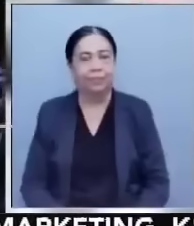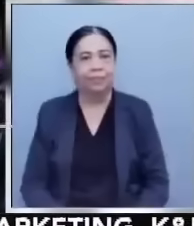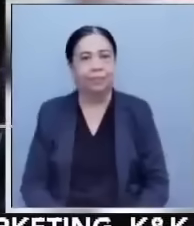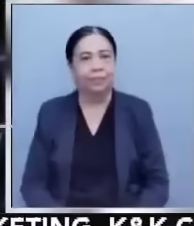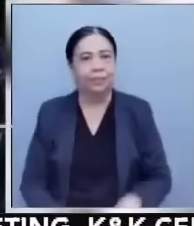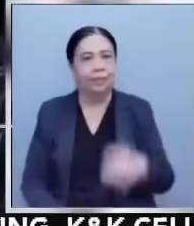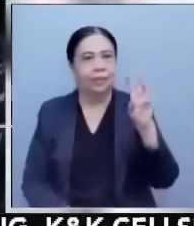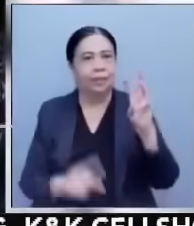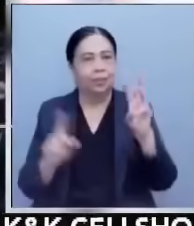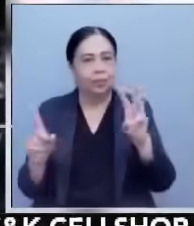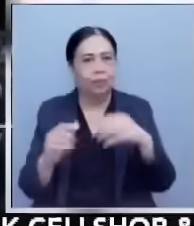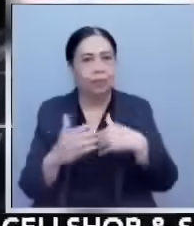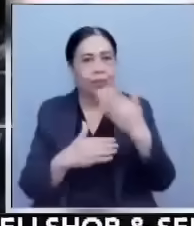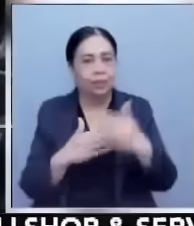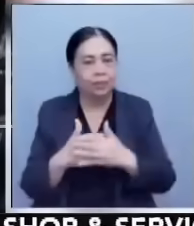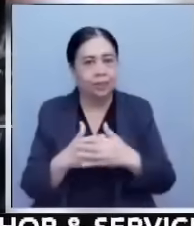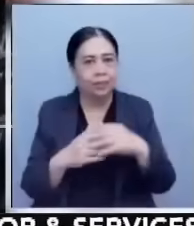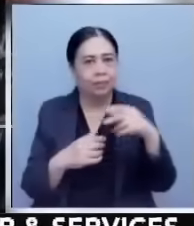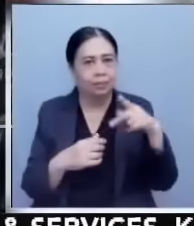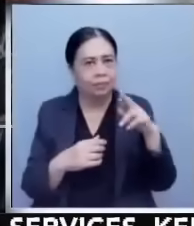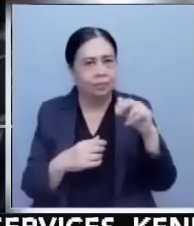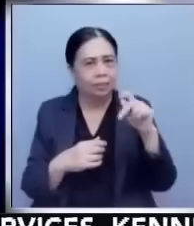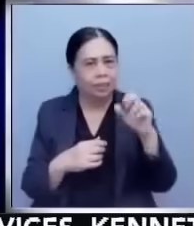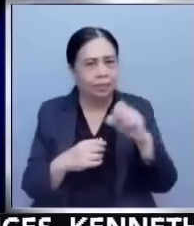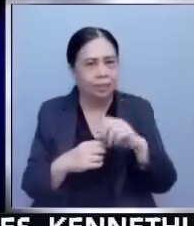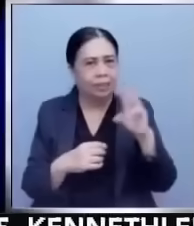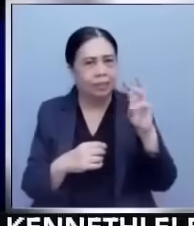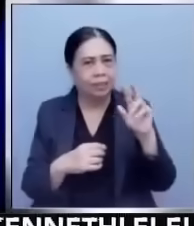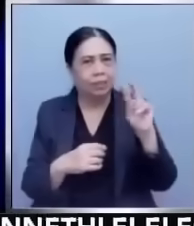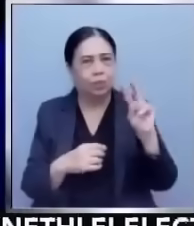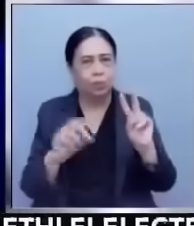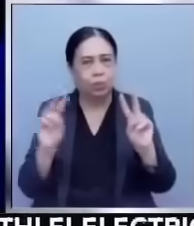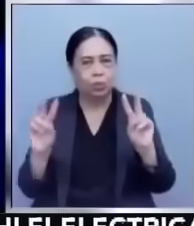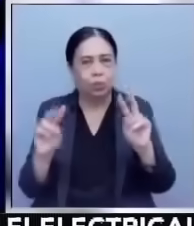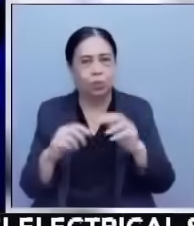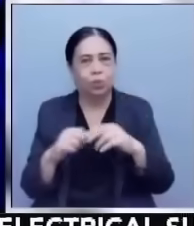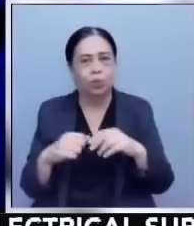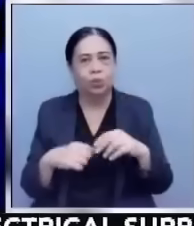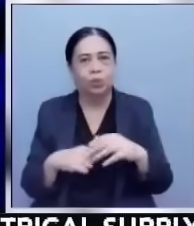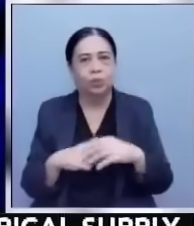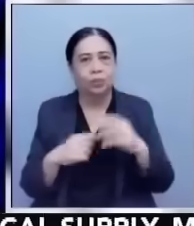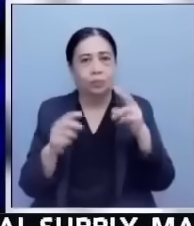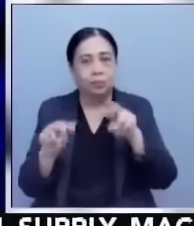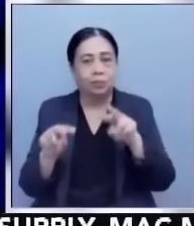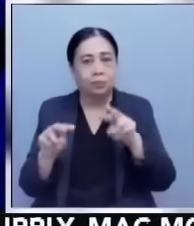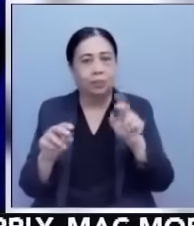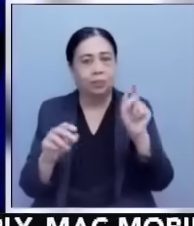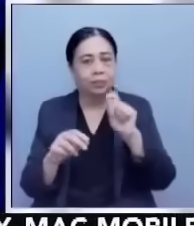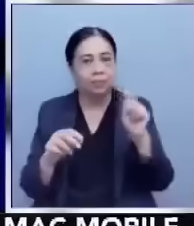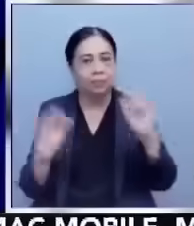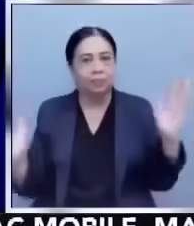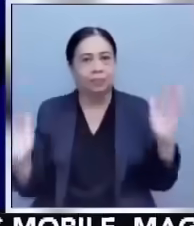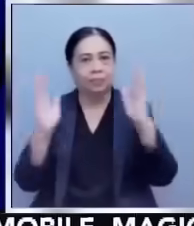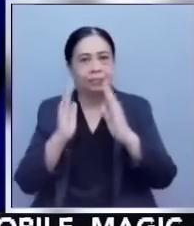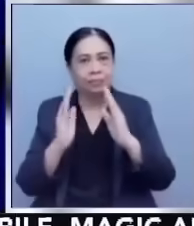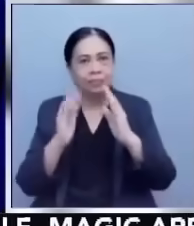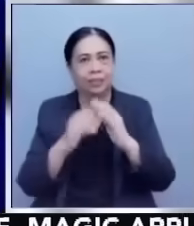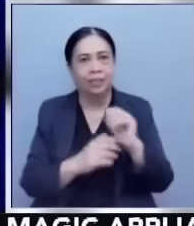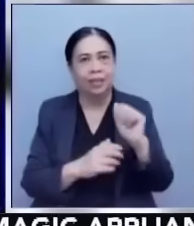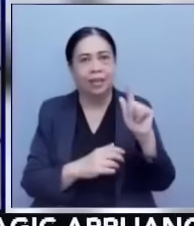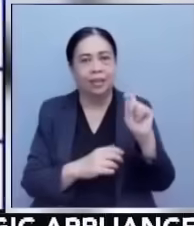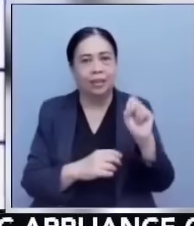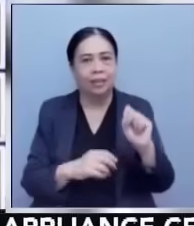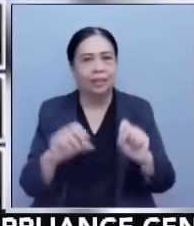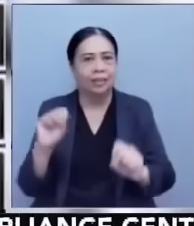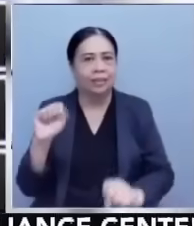ng LPU Pirates na may record ng 6-2. Abangan sa Martes ang tapatan ng Perpetual Altas at San Beda Red